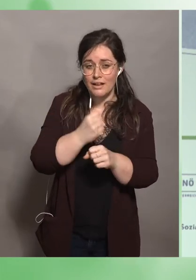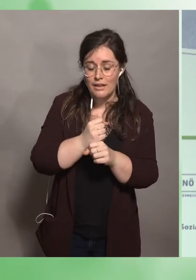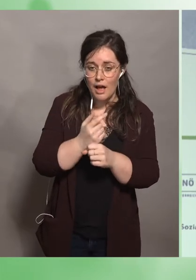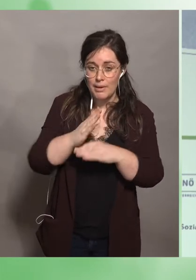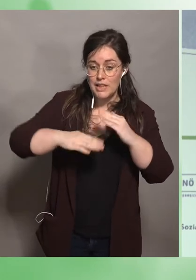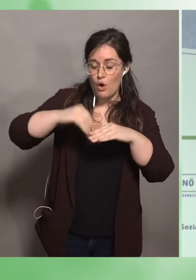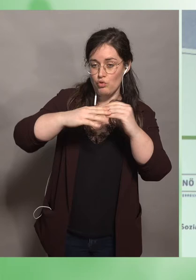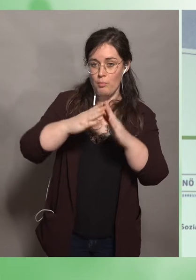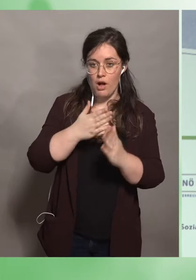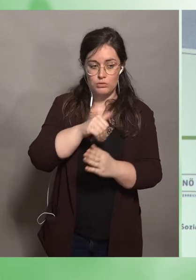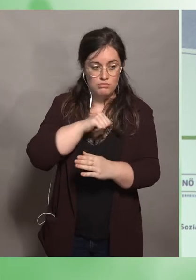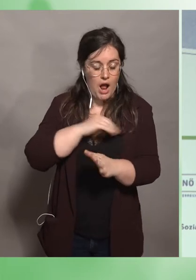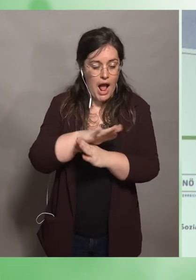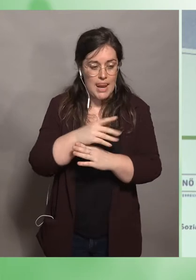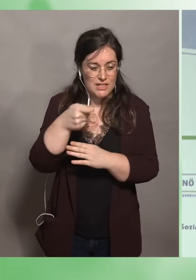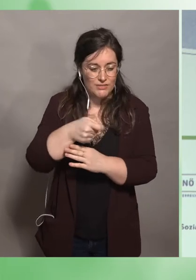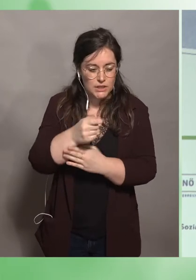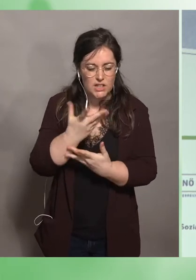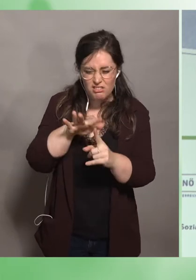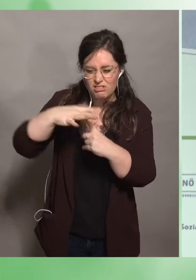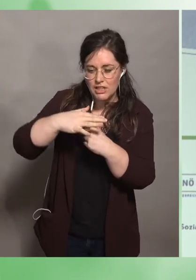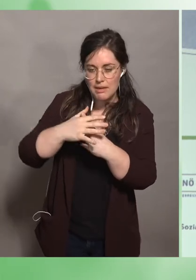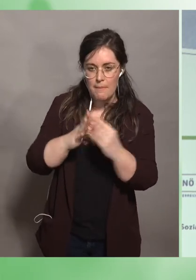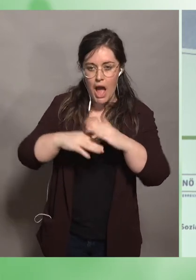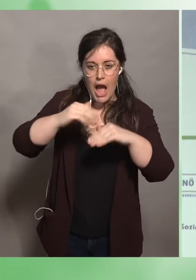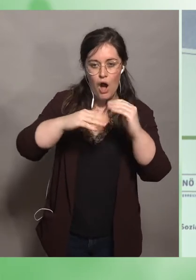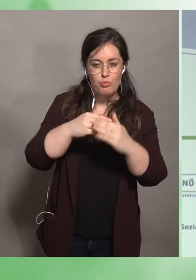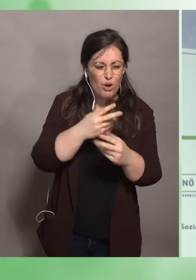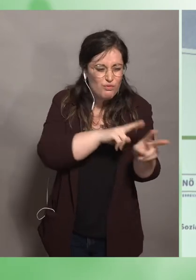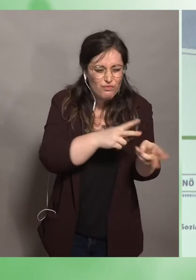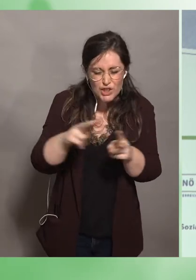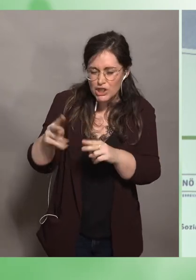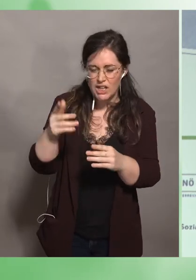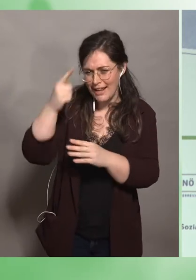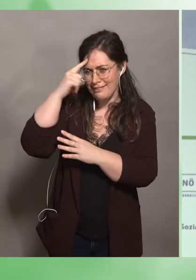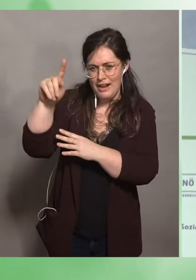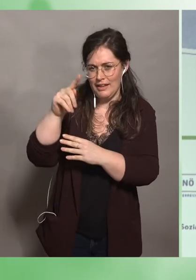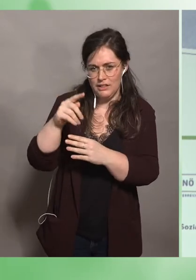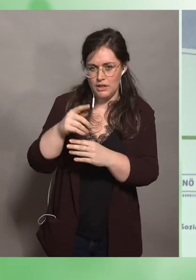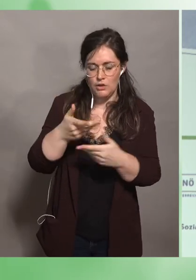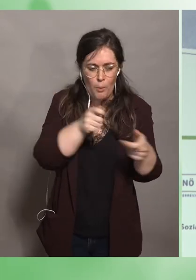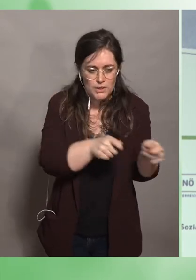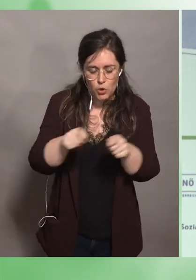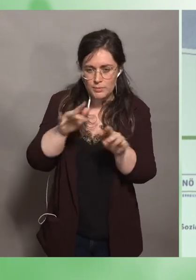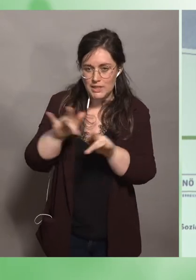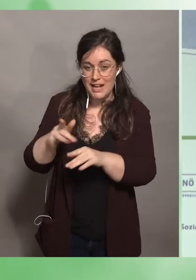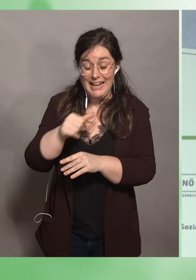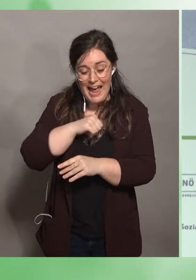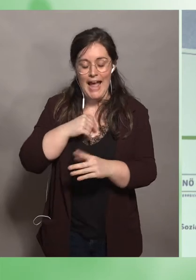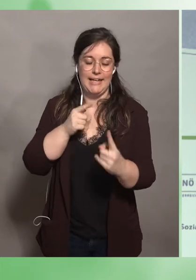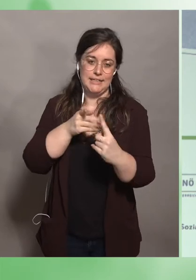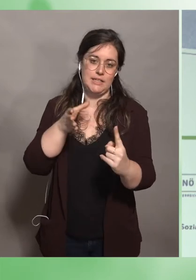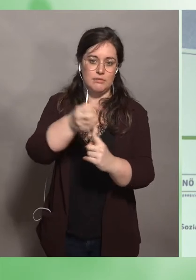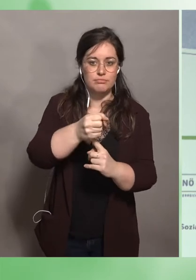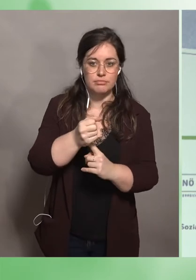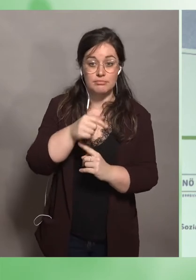gesamten Apparat finanzieren konnte, dass ich ein Team aufbauen konnte mit verschiedensten Talenten, die alle dazu beitragen, damit ich mein Ziel erreichen kann und dann